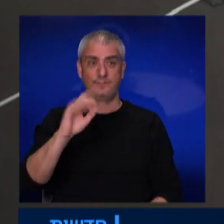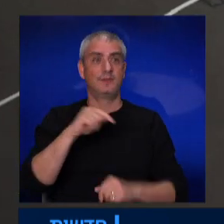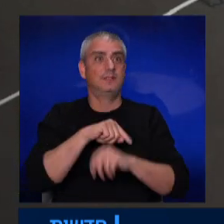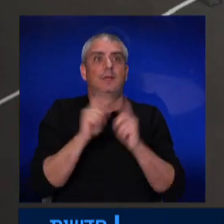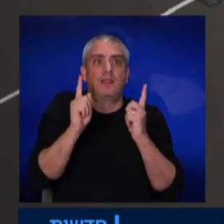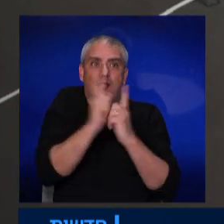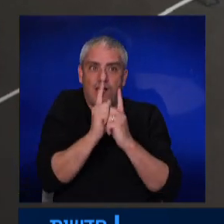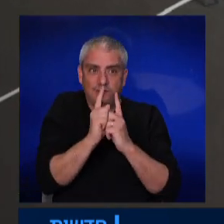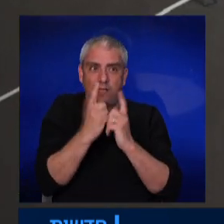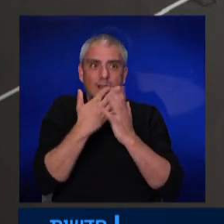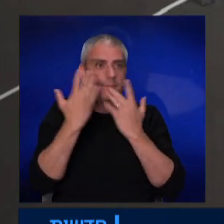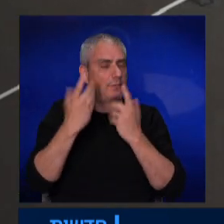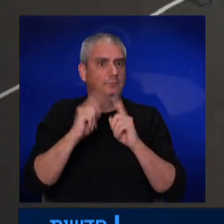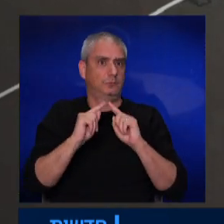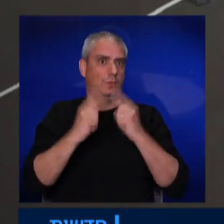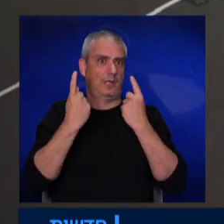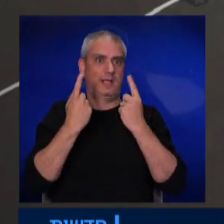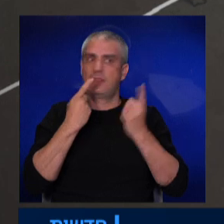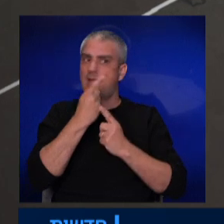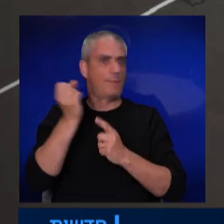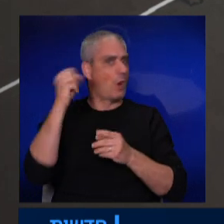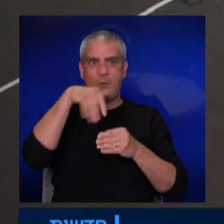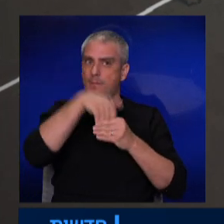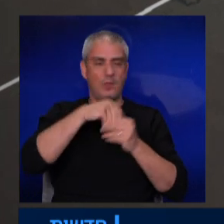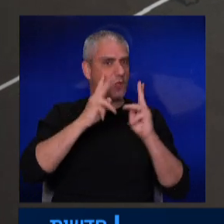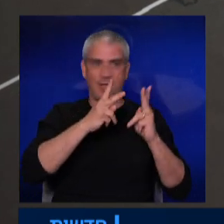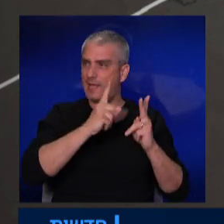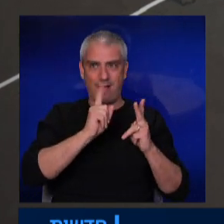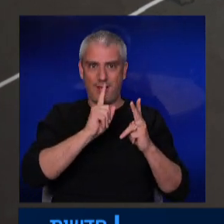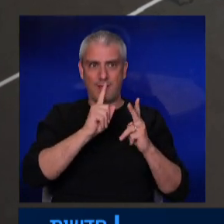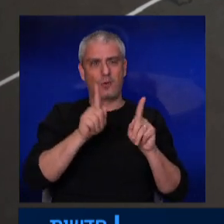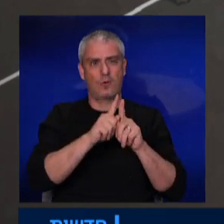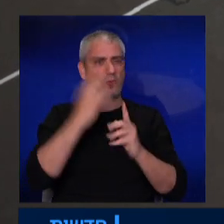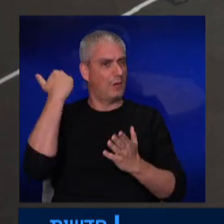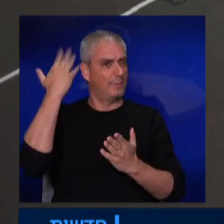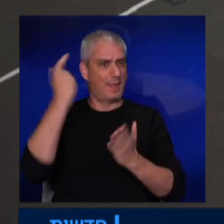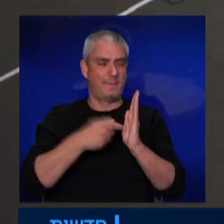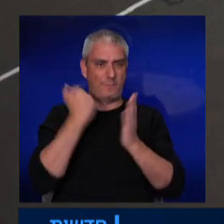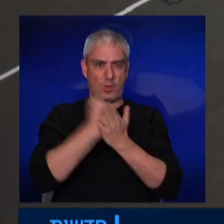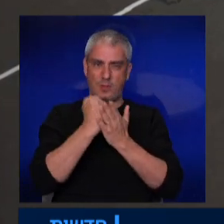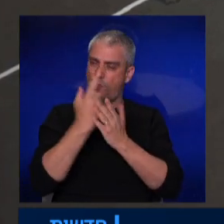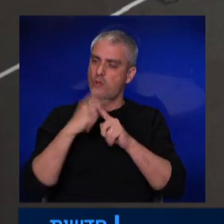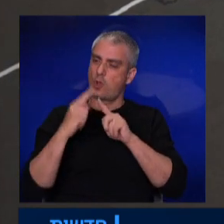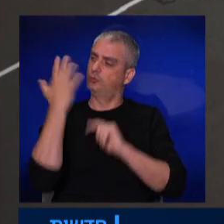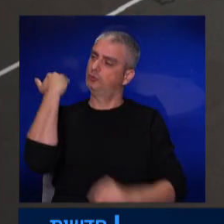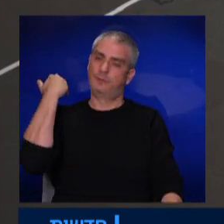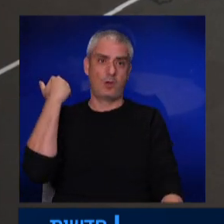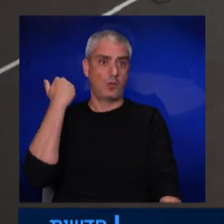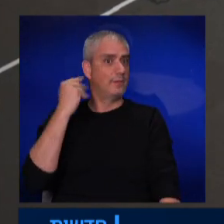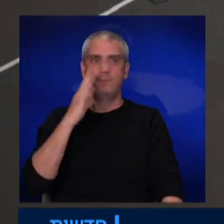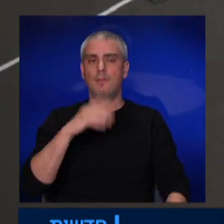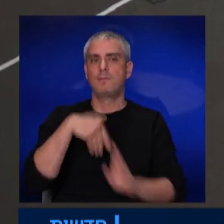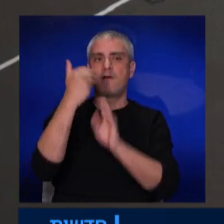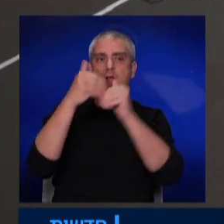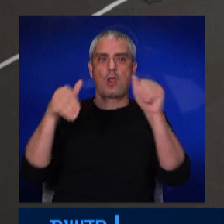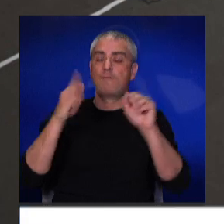זמן קצר התברר כי באופן חריג הטילים לא שוגרו מתוך עירה, כמו בתקיפות קודמות בחודשים האחרונים, אלא מעבר